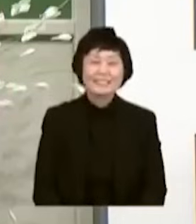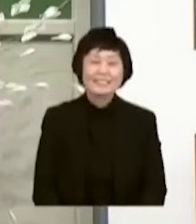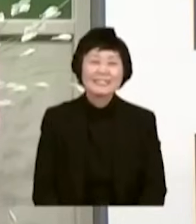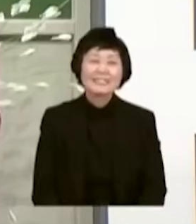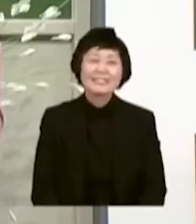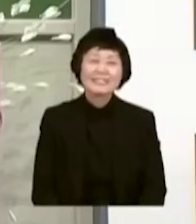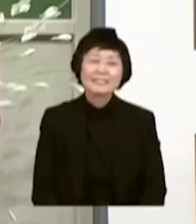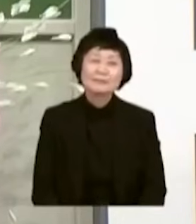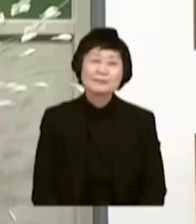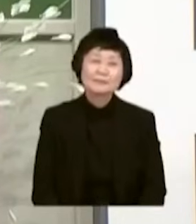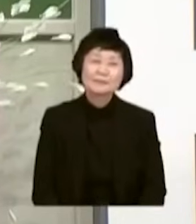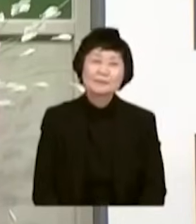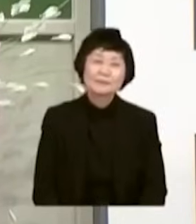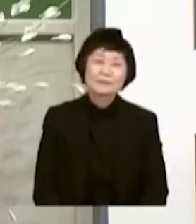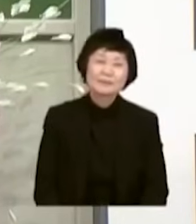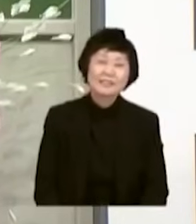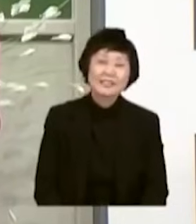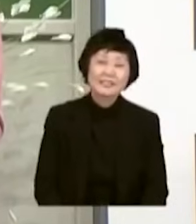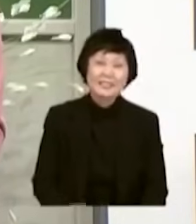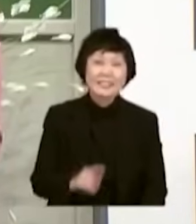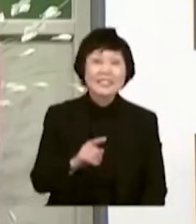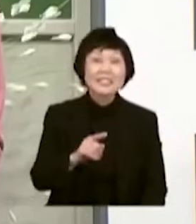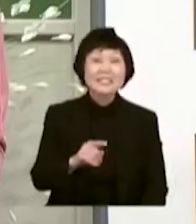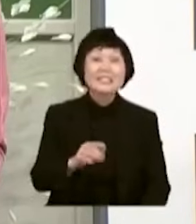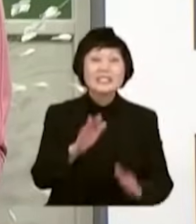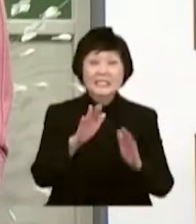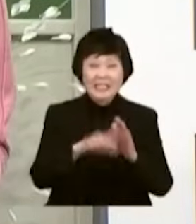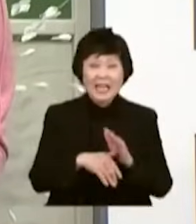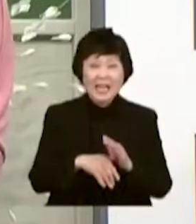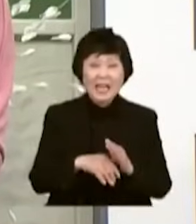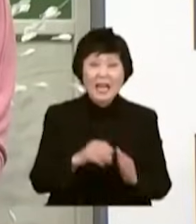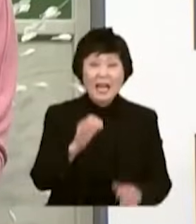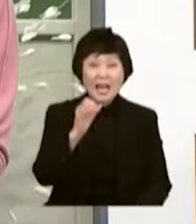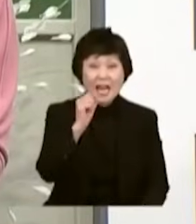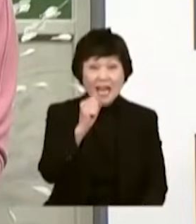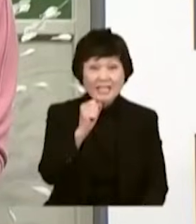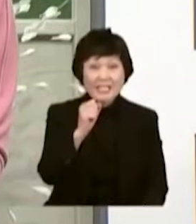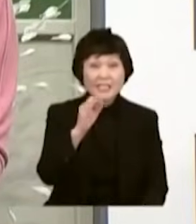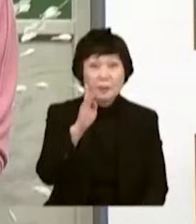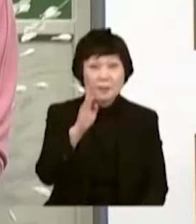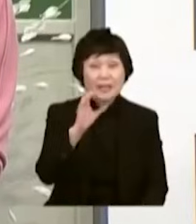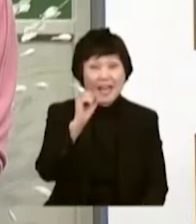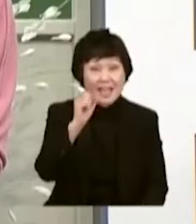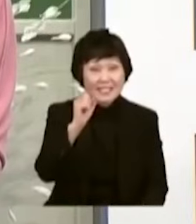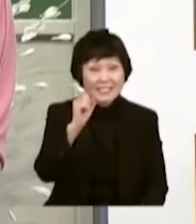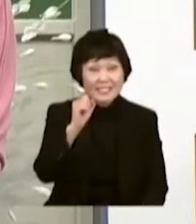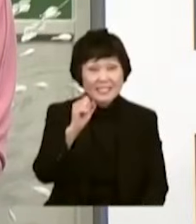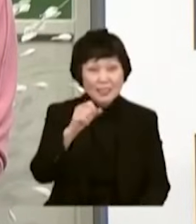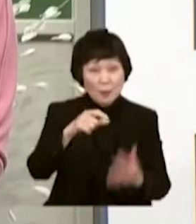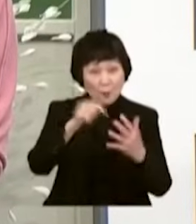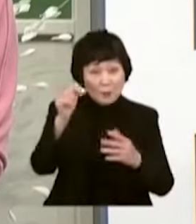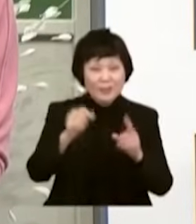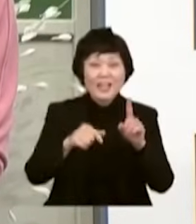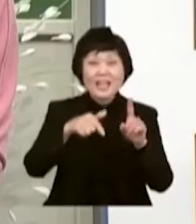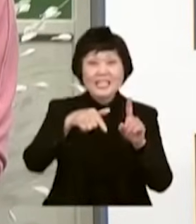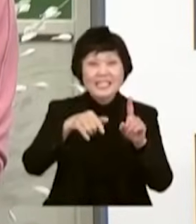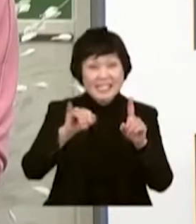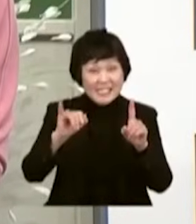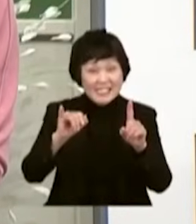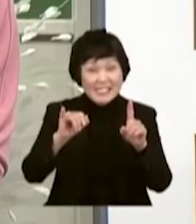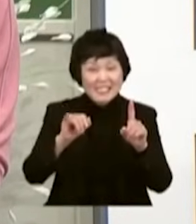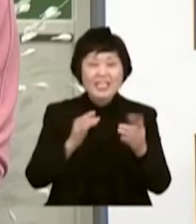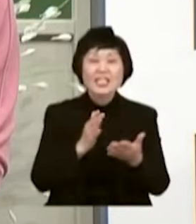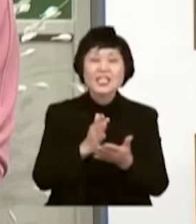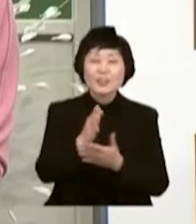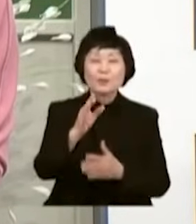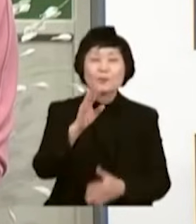얘기고 다 네, 그러니까 네. 기억나는데 그때 맞아요. SBS 일기죠? 네, 일기. 네. 일기 네. MC 전문 MC. 전문